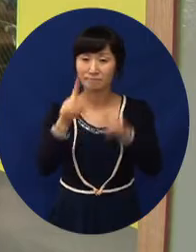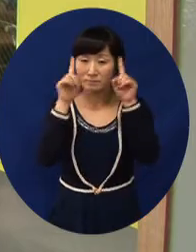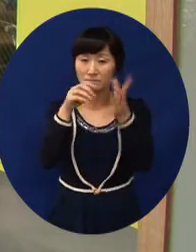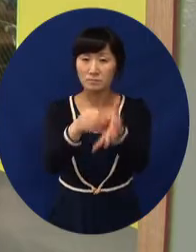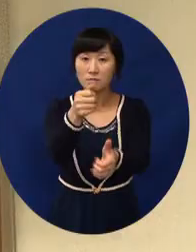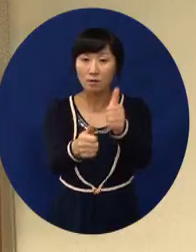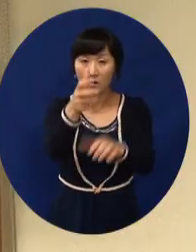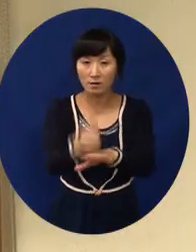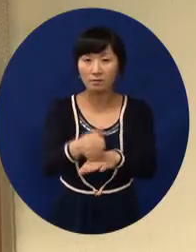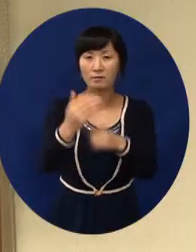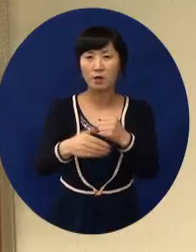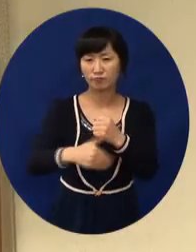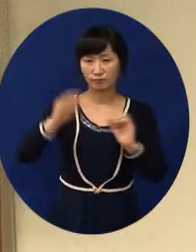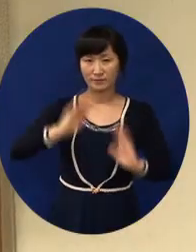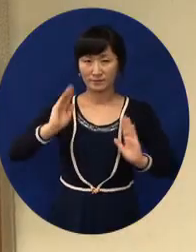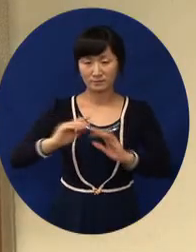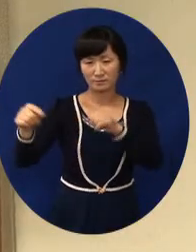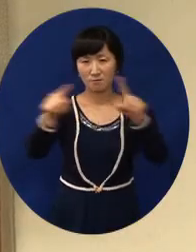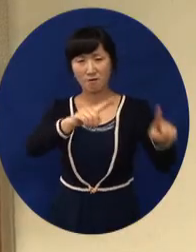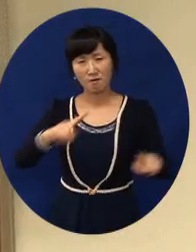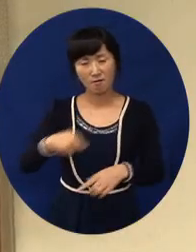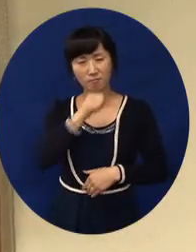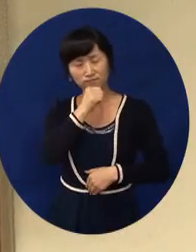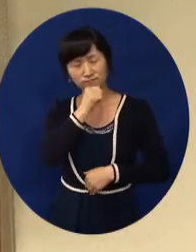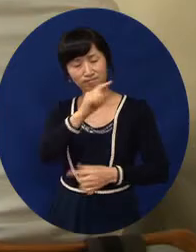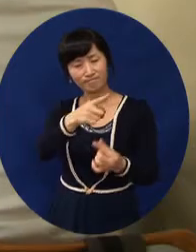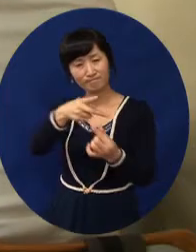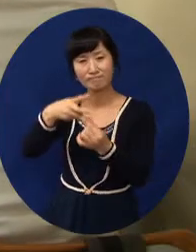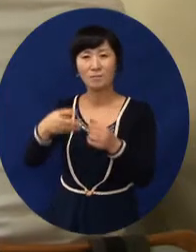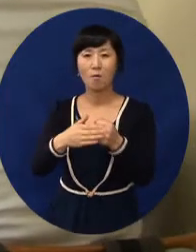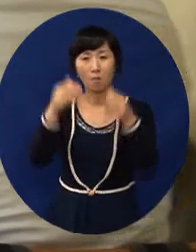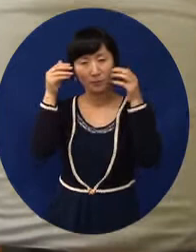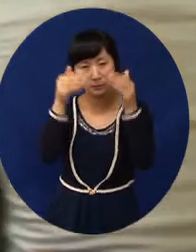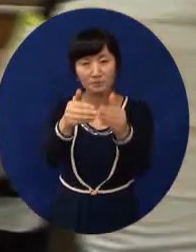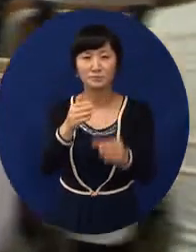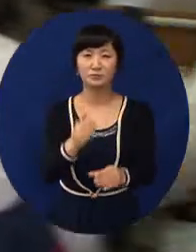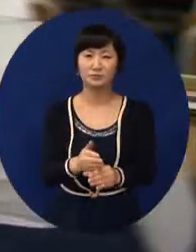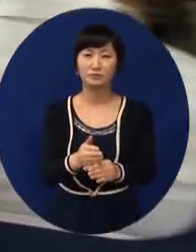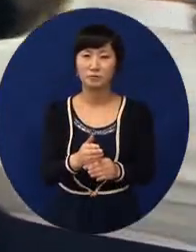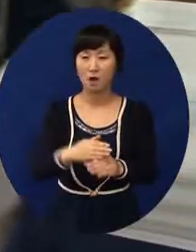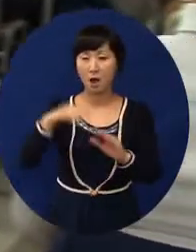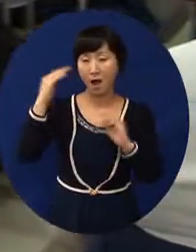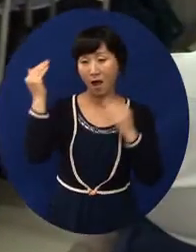2014학년도 수능 시험에서 대구 응시생들이 전국 최상위권의 성적을 거둬 주목받고 있습니다.